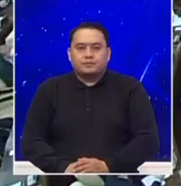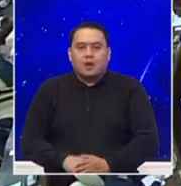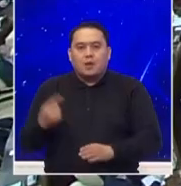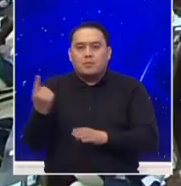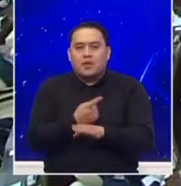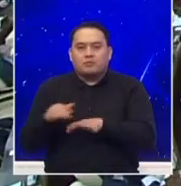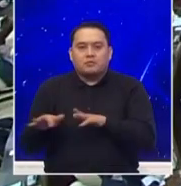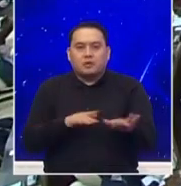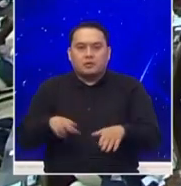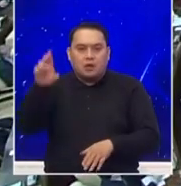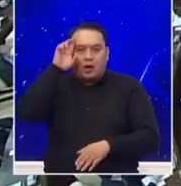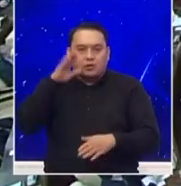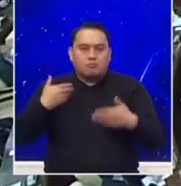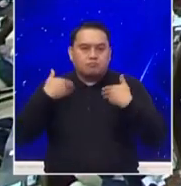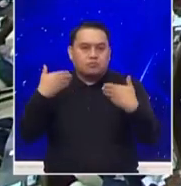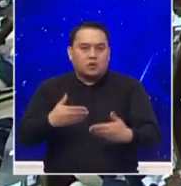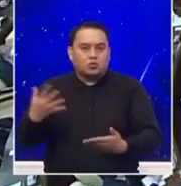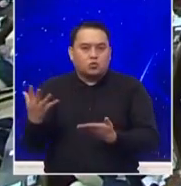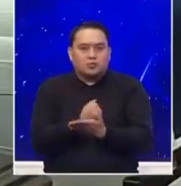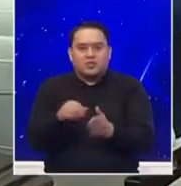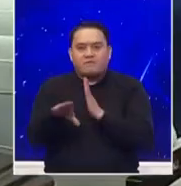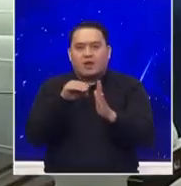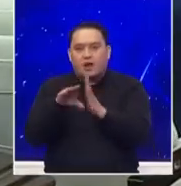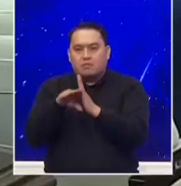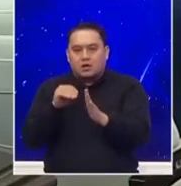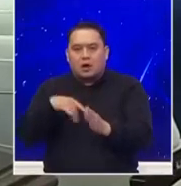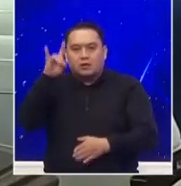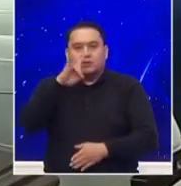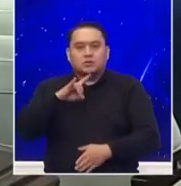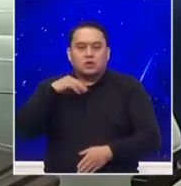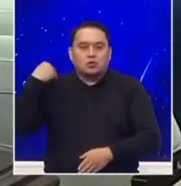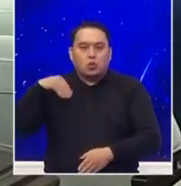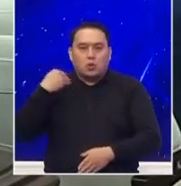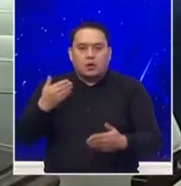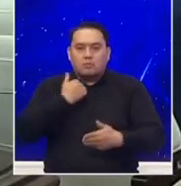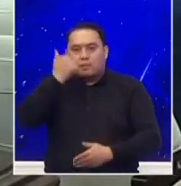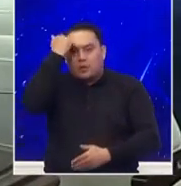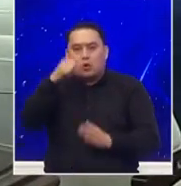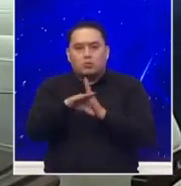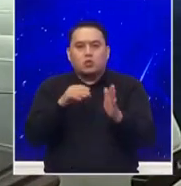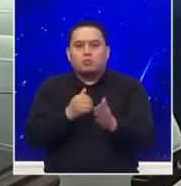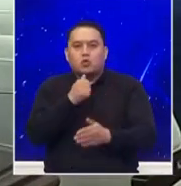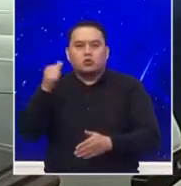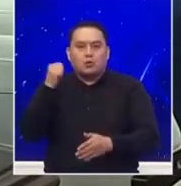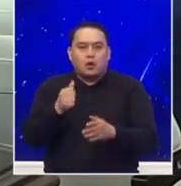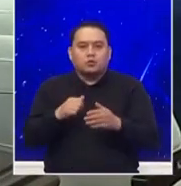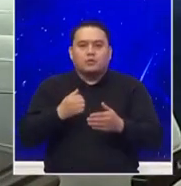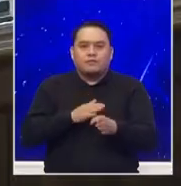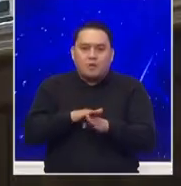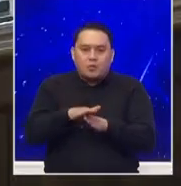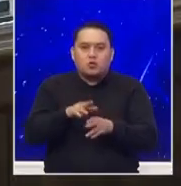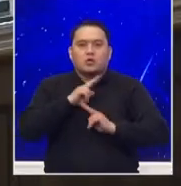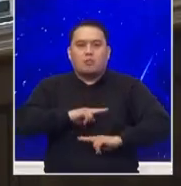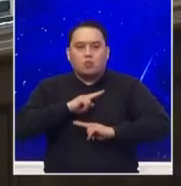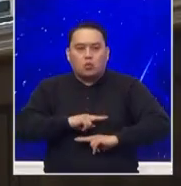Первым делом глава государства поздравил всех с успешными выборами. Касым-Жомарт Токаев поблагодарил депутатов прошлого созыва за плодотворную